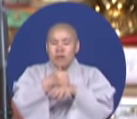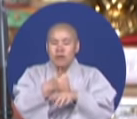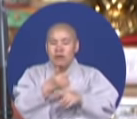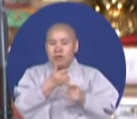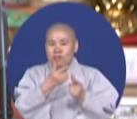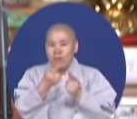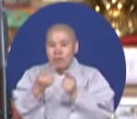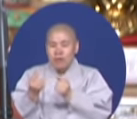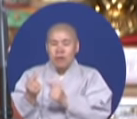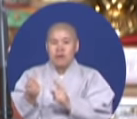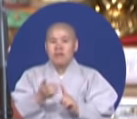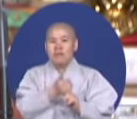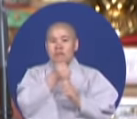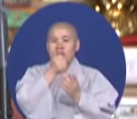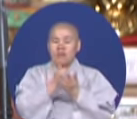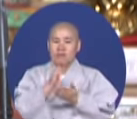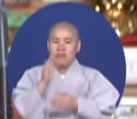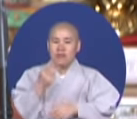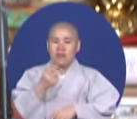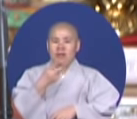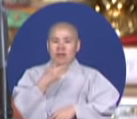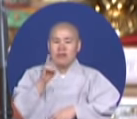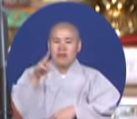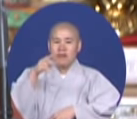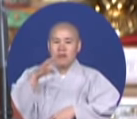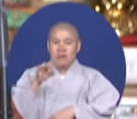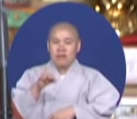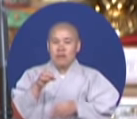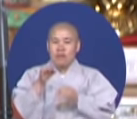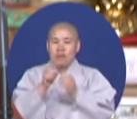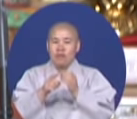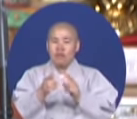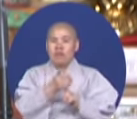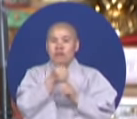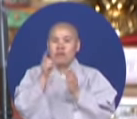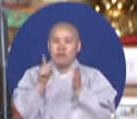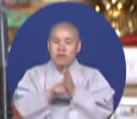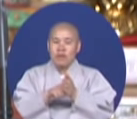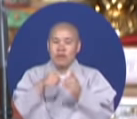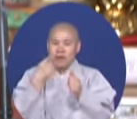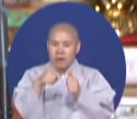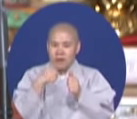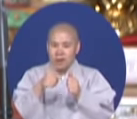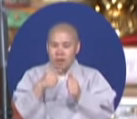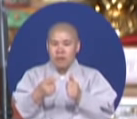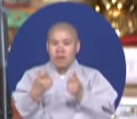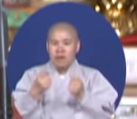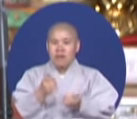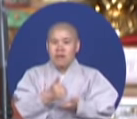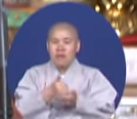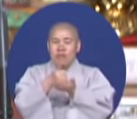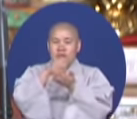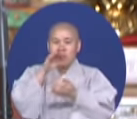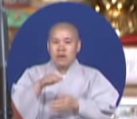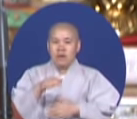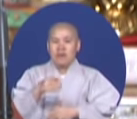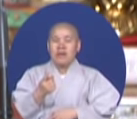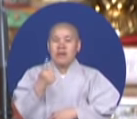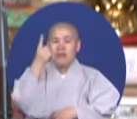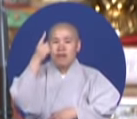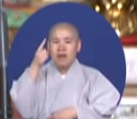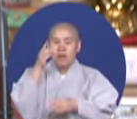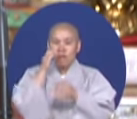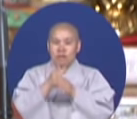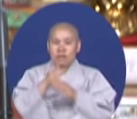부처님이에요. 이것이 대승불교입니다. 이렇게 모시는 것이 이제 상단,